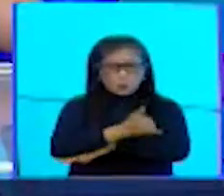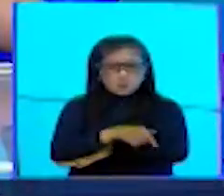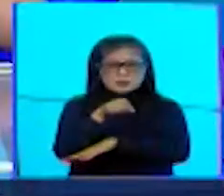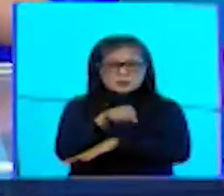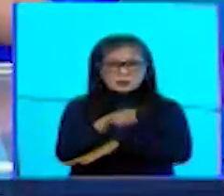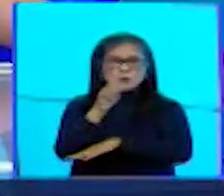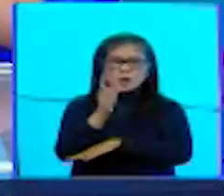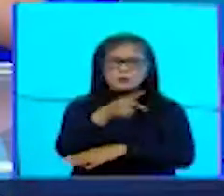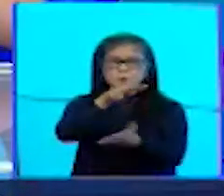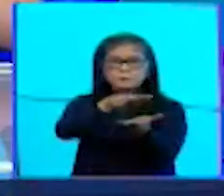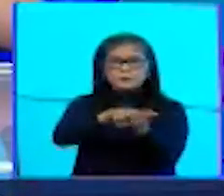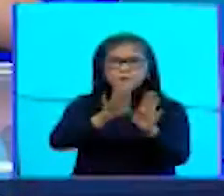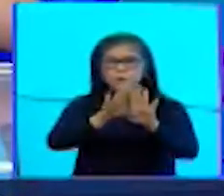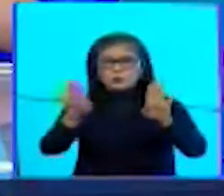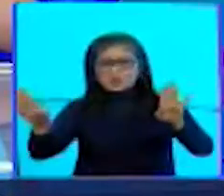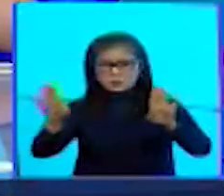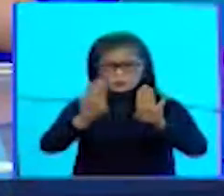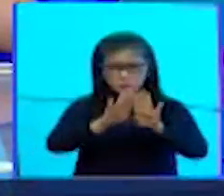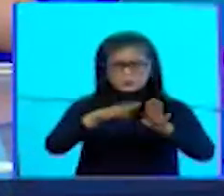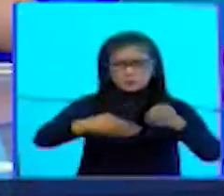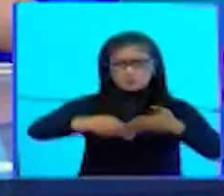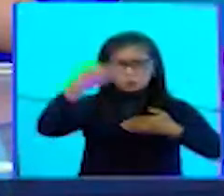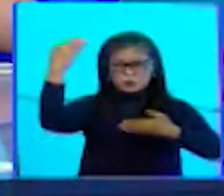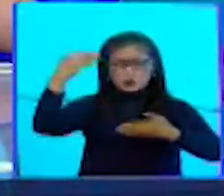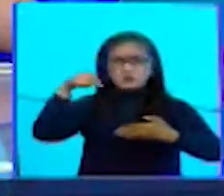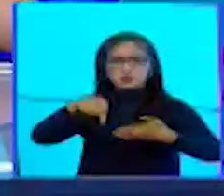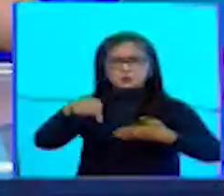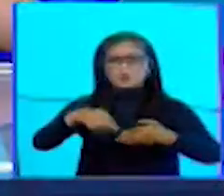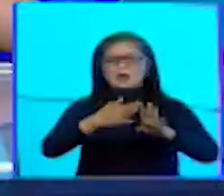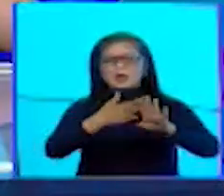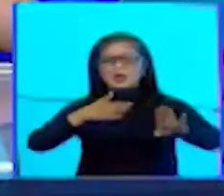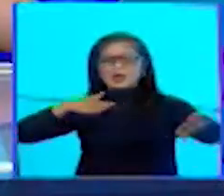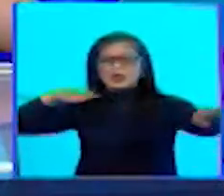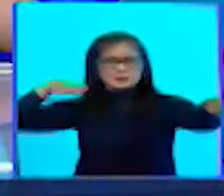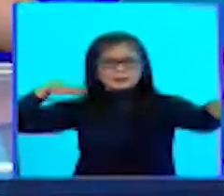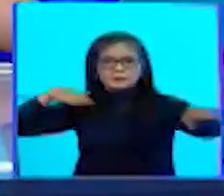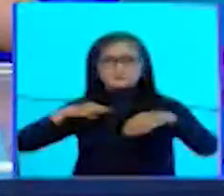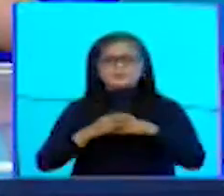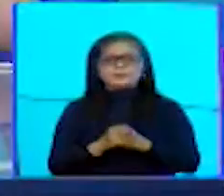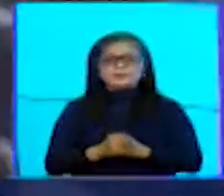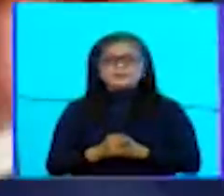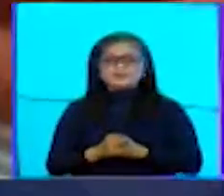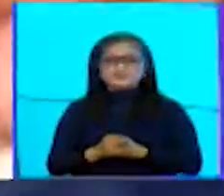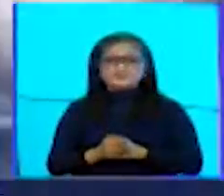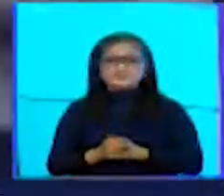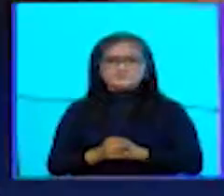memperlakukan buka tutup gerbang tol untuk menghindari terjadinya antrian panjang kendaraan.